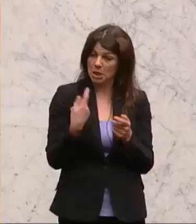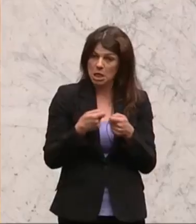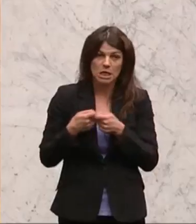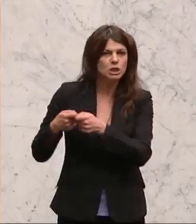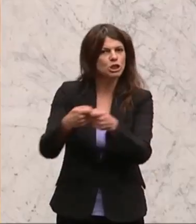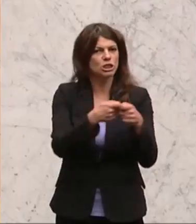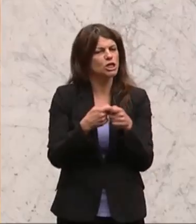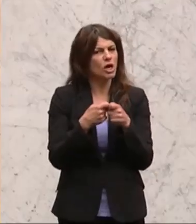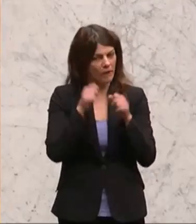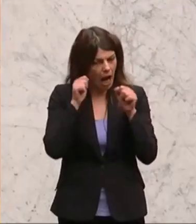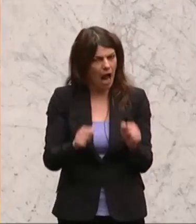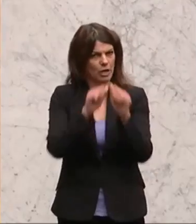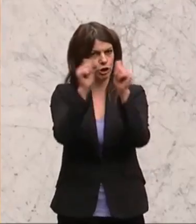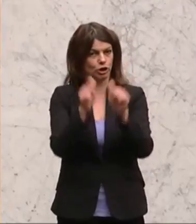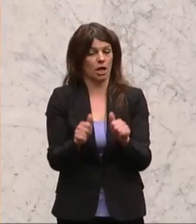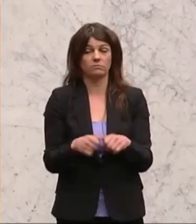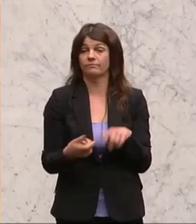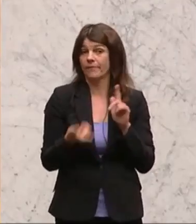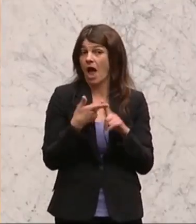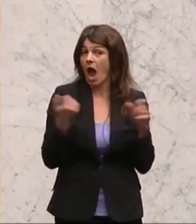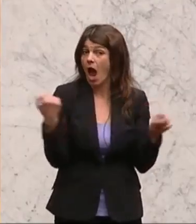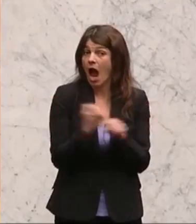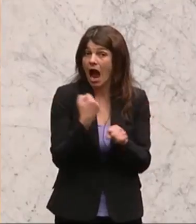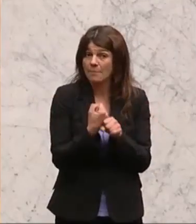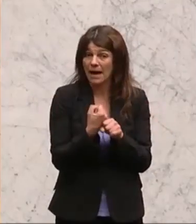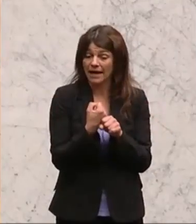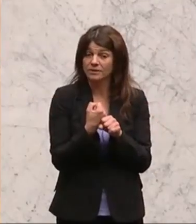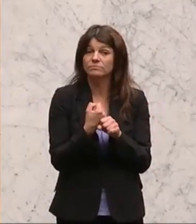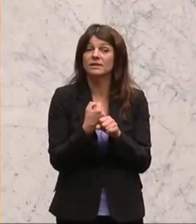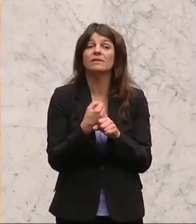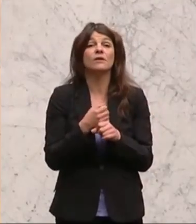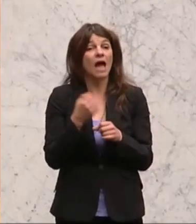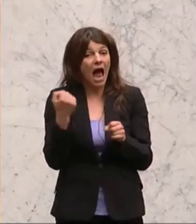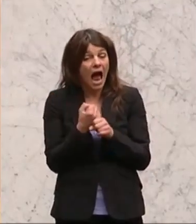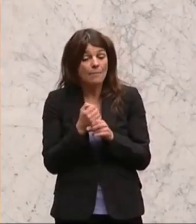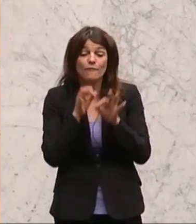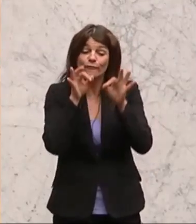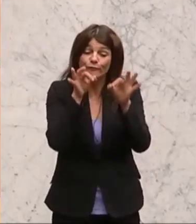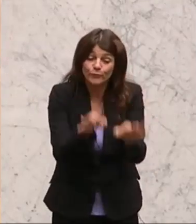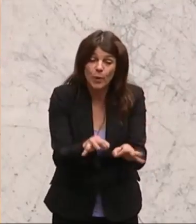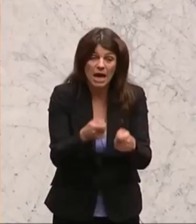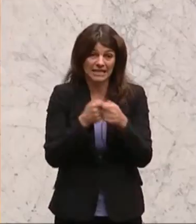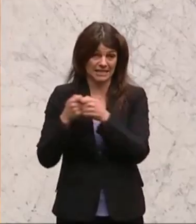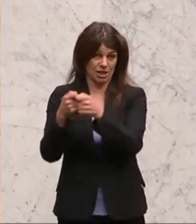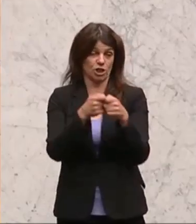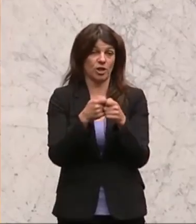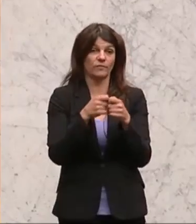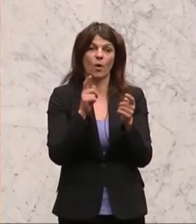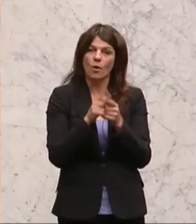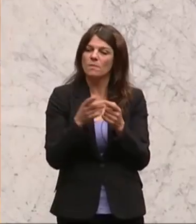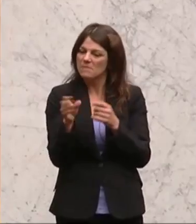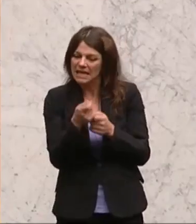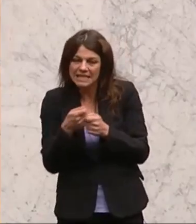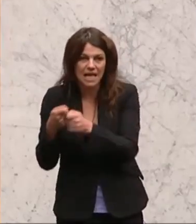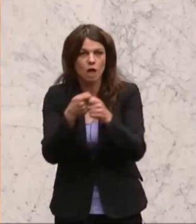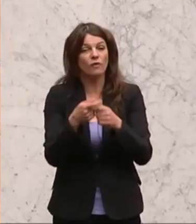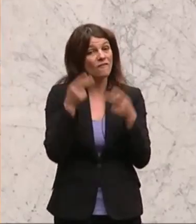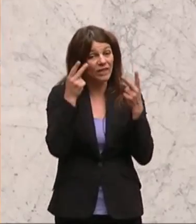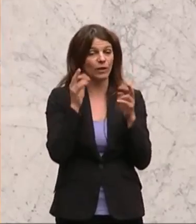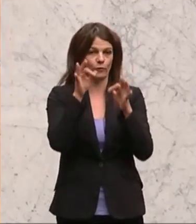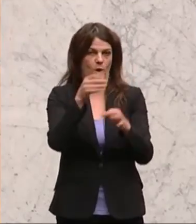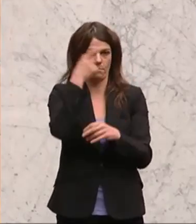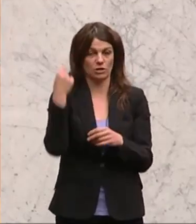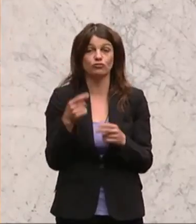zu gestalten, dass Arbeit an der Gesellschaft, aber auch Arbeit für die Gesellschaft und die Menschen ein entscheidender Punkt ist und